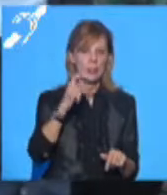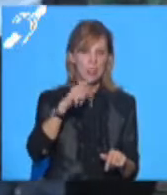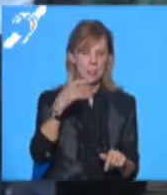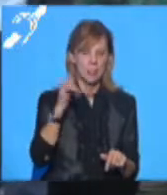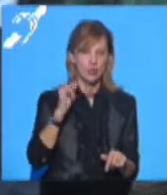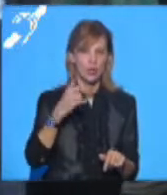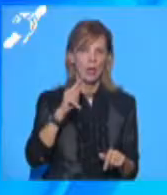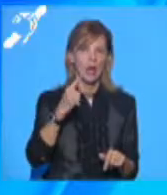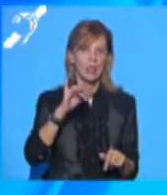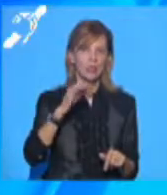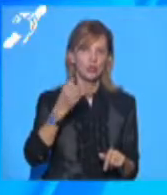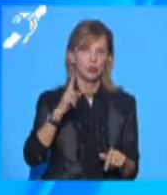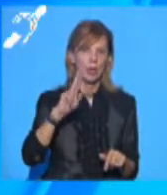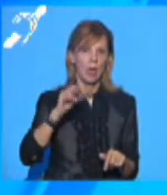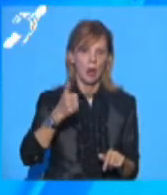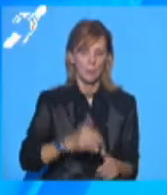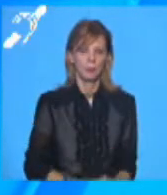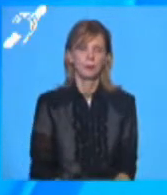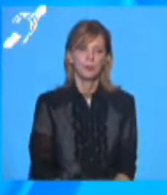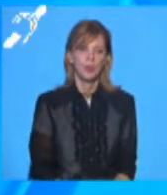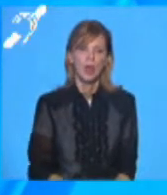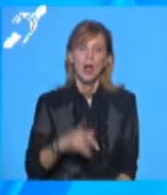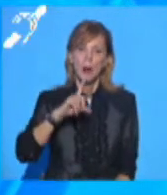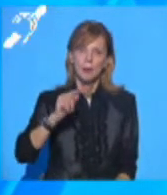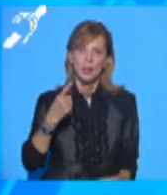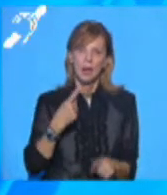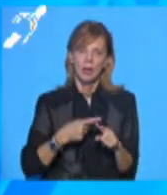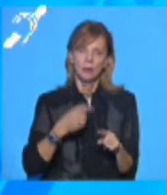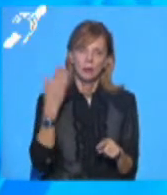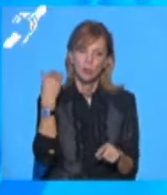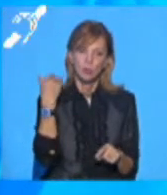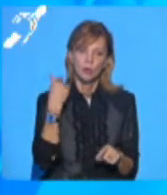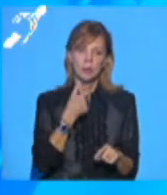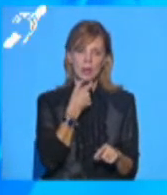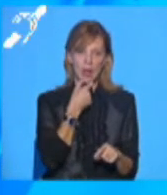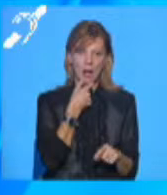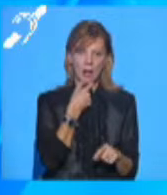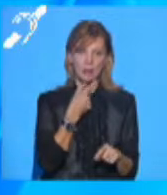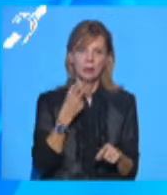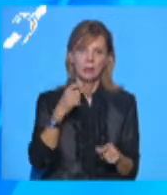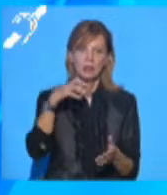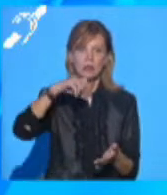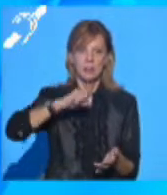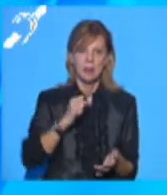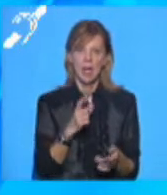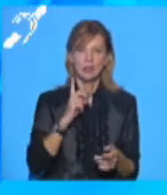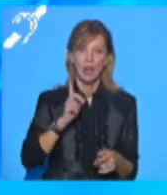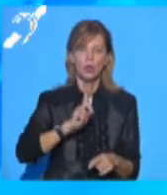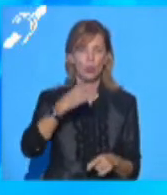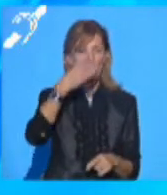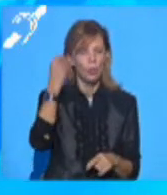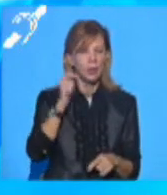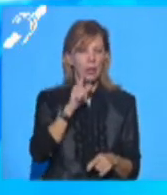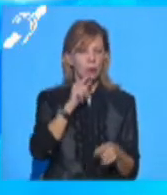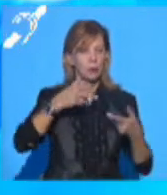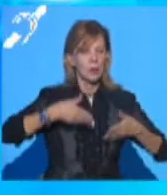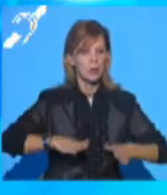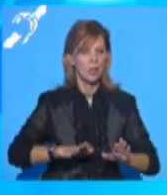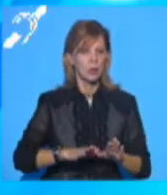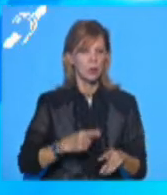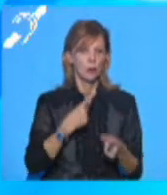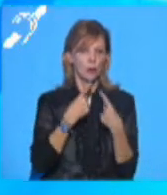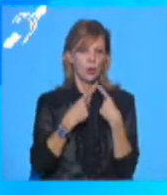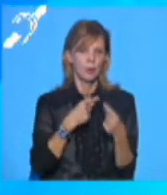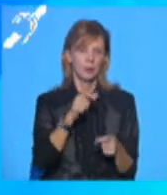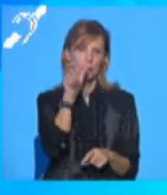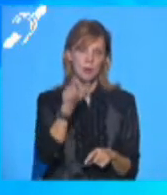Galiciuica. A plecat în urmă cu mulți ani din localitatea natală, însă nu și-a uitat originile și nici pe oamenii locului.